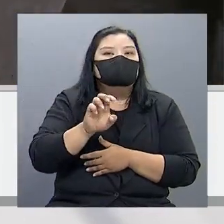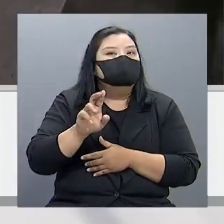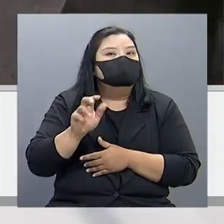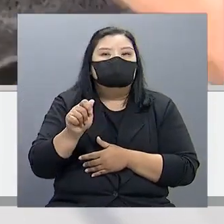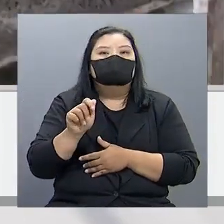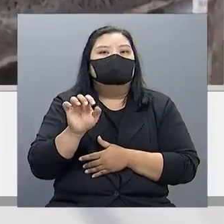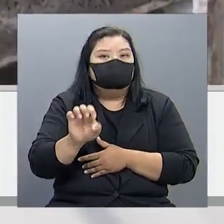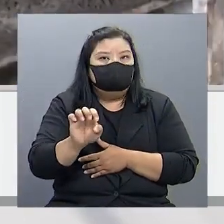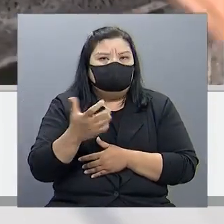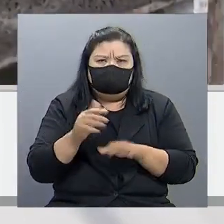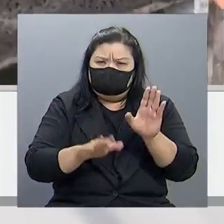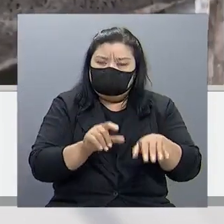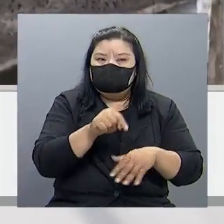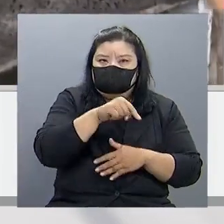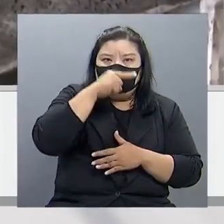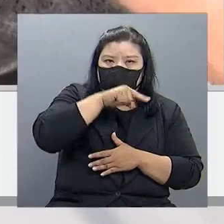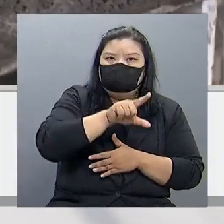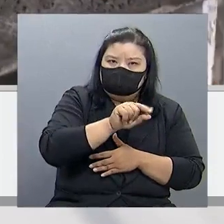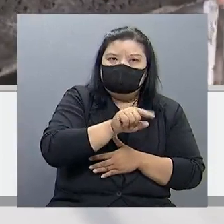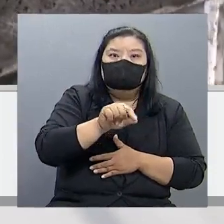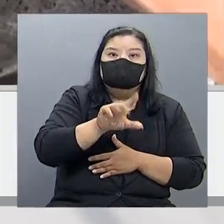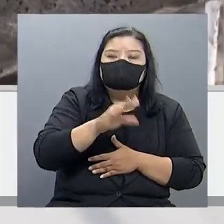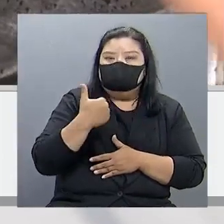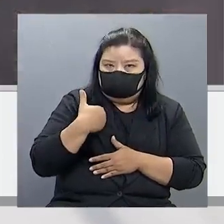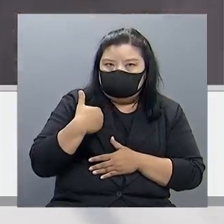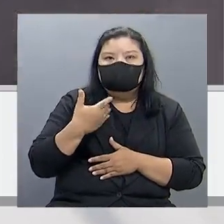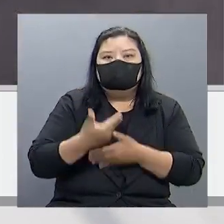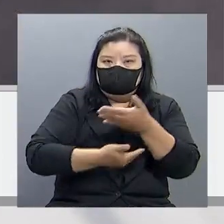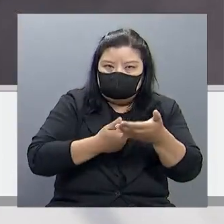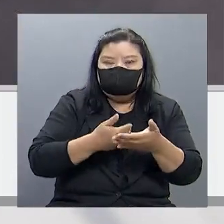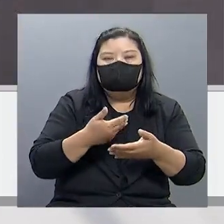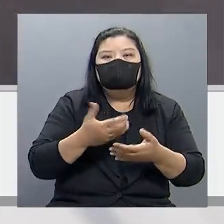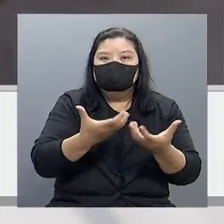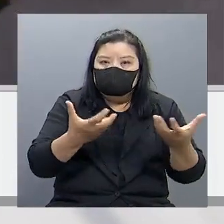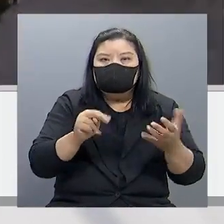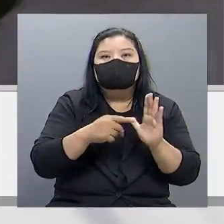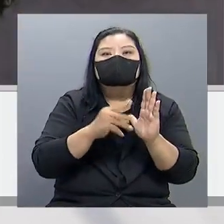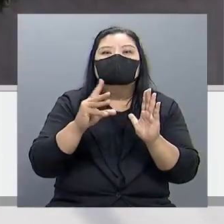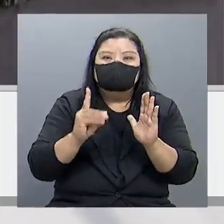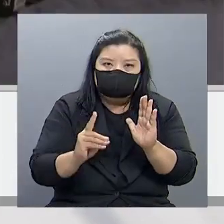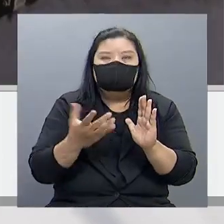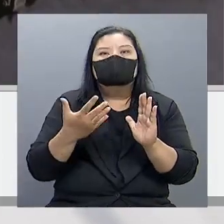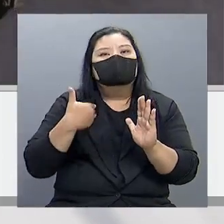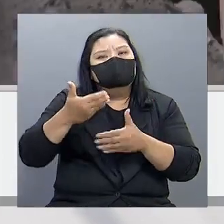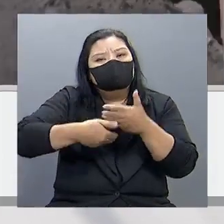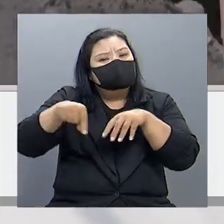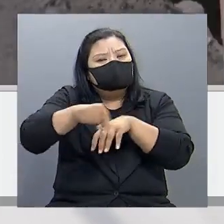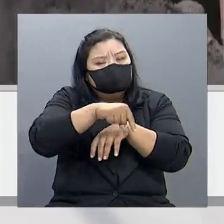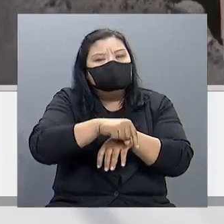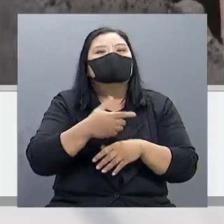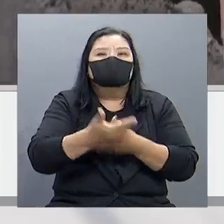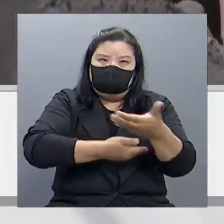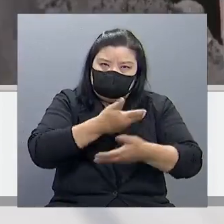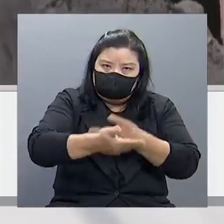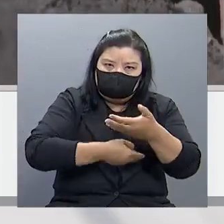20-25 ก็จะเป็นธุรกิจในห้างสรรพสินค้าตลาดนัดแล้วก็ร้านค้าย่อยๆรอบโรงงานนะคะทีนี้คนที่มารับถ่าน